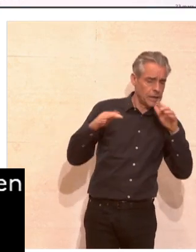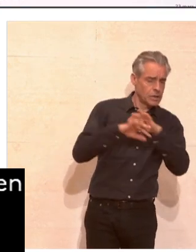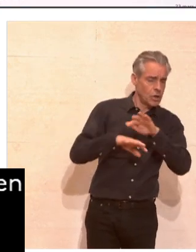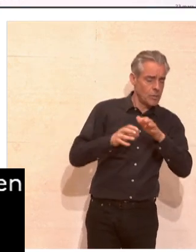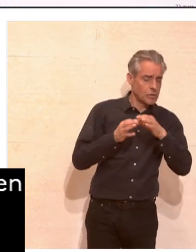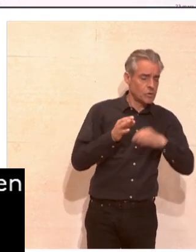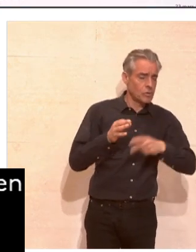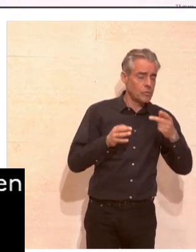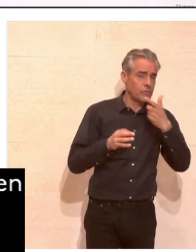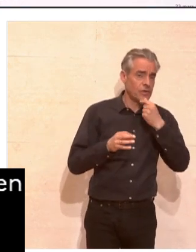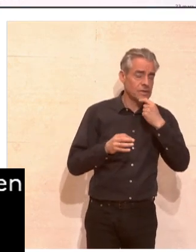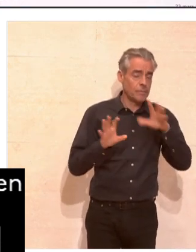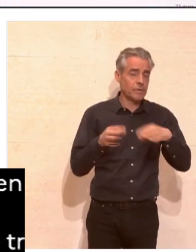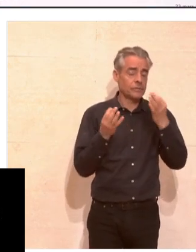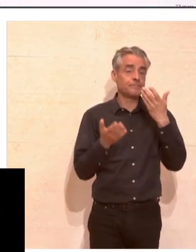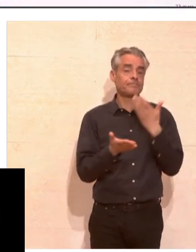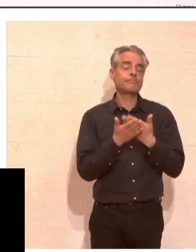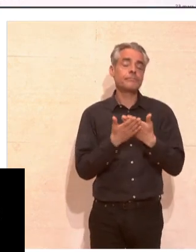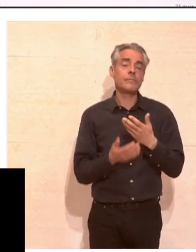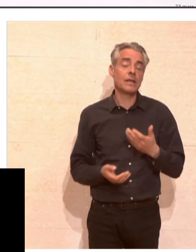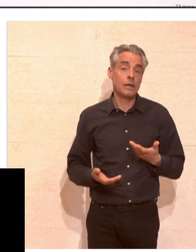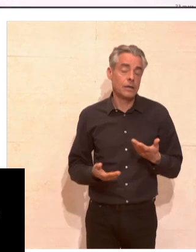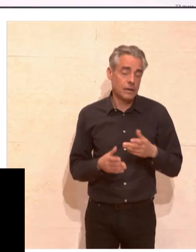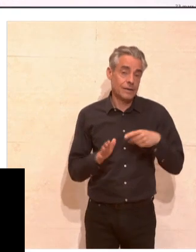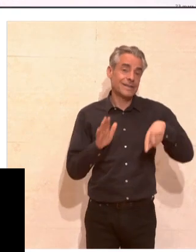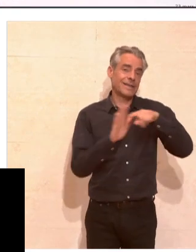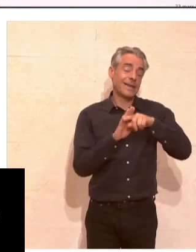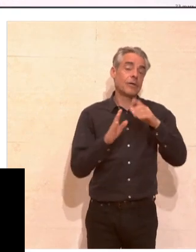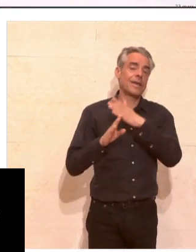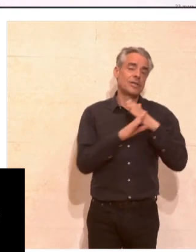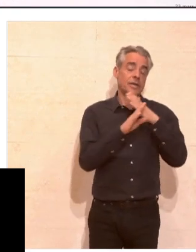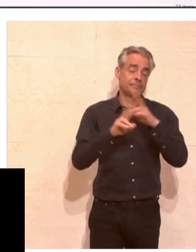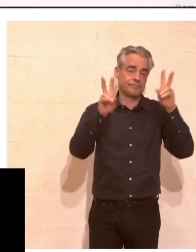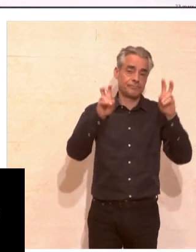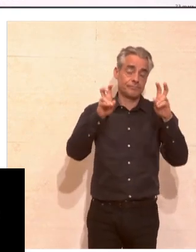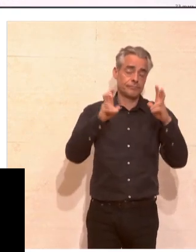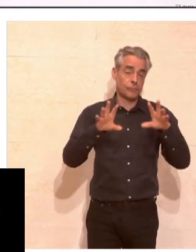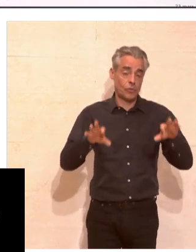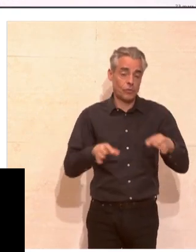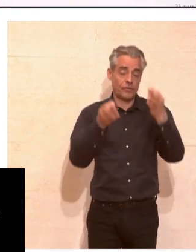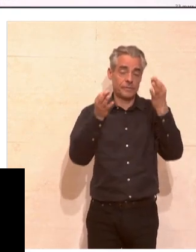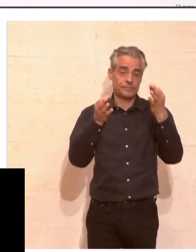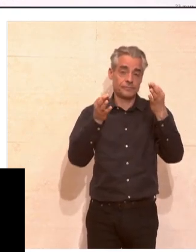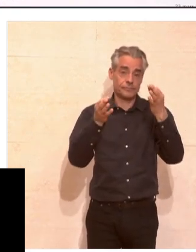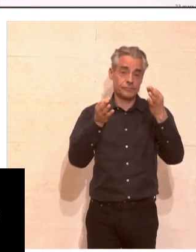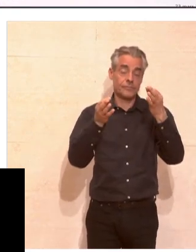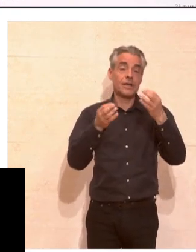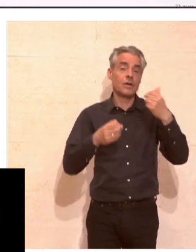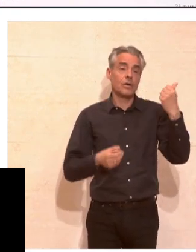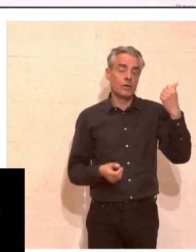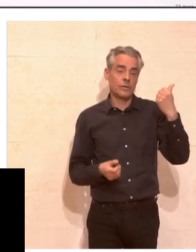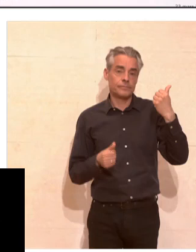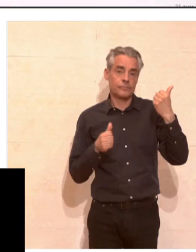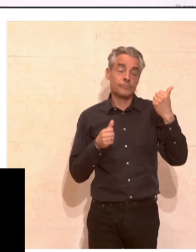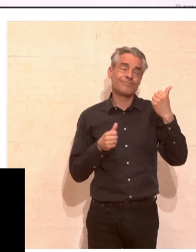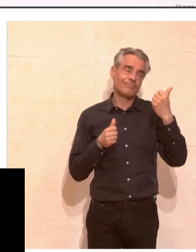solution beaucoup plus vite. Voilà. Et cette règle cachée, elle est trouvée. La solution est trouvée uniquement, enfin